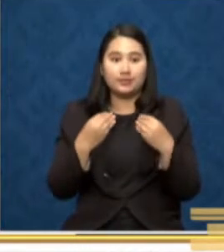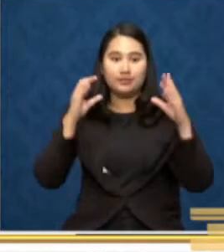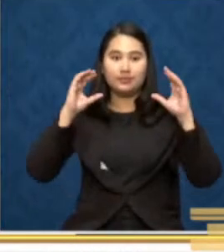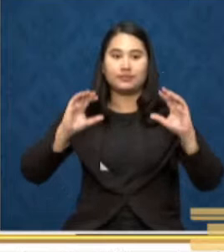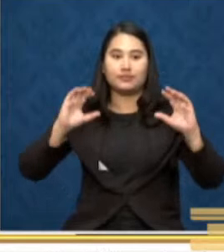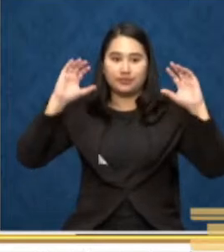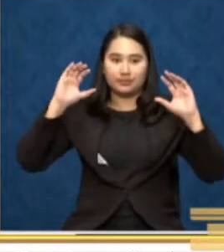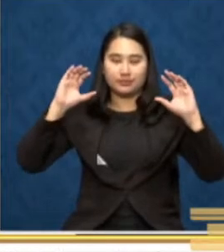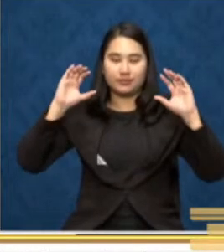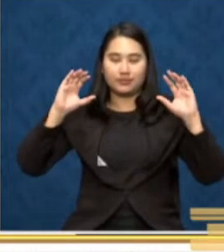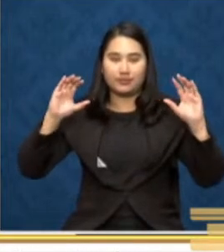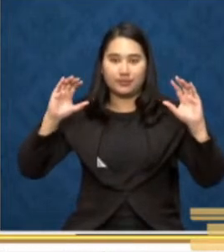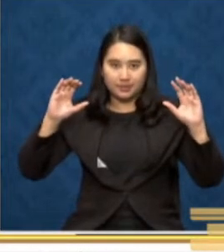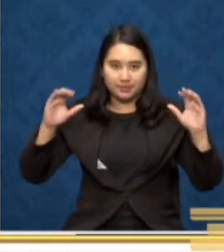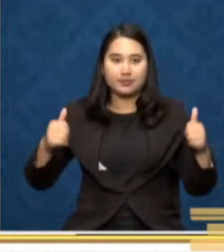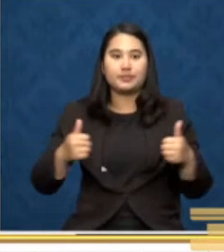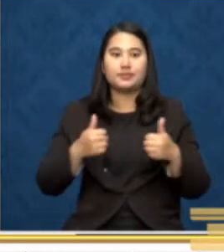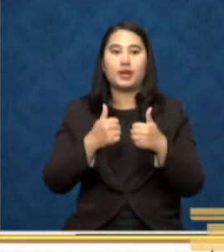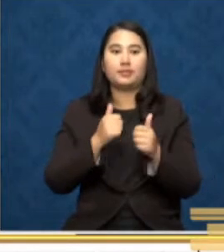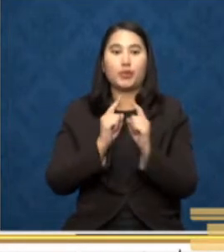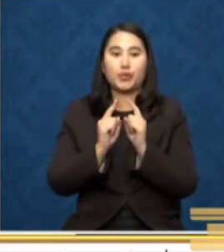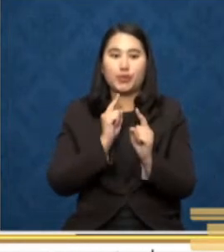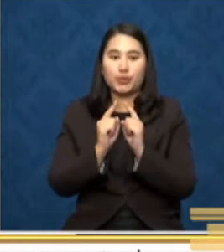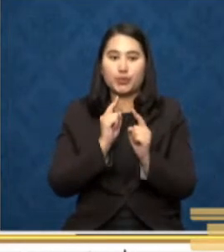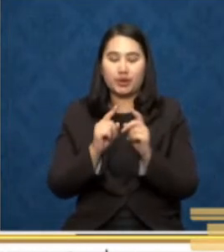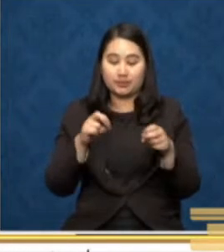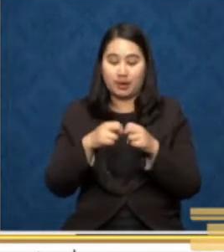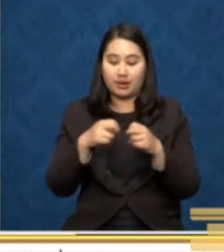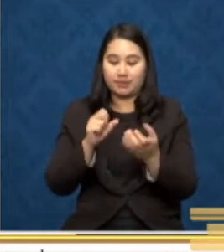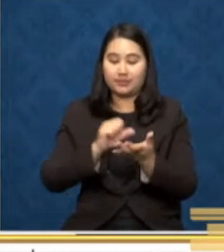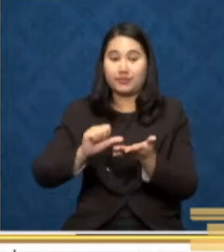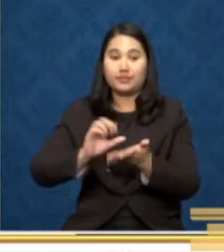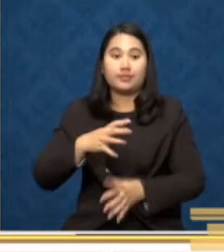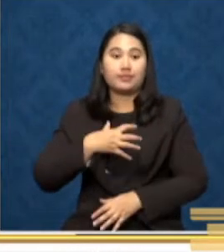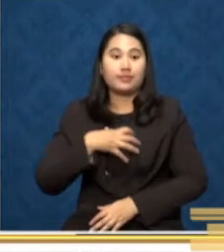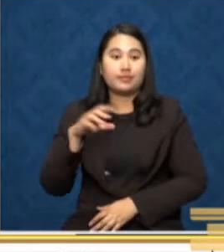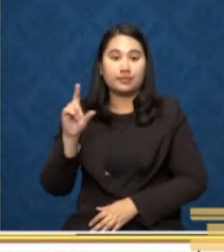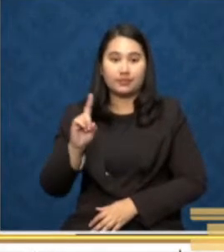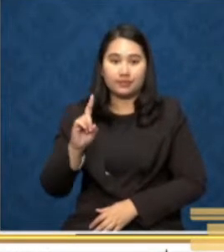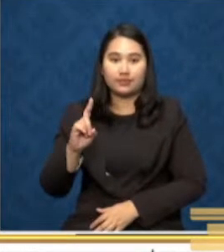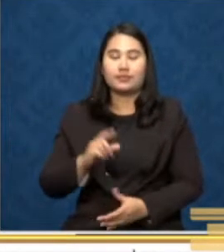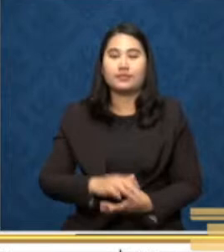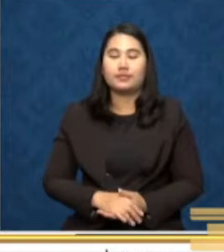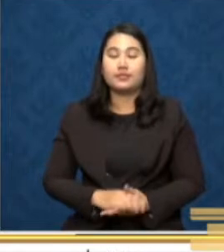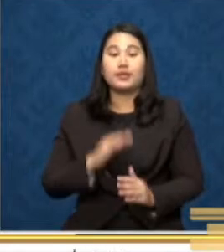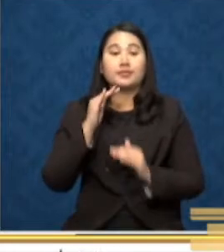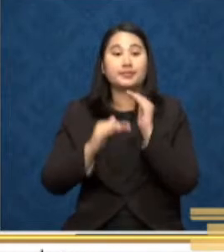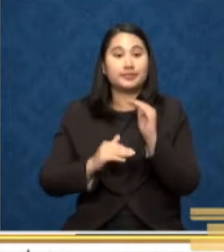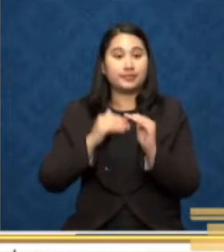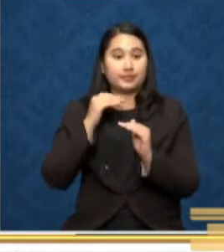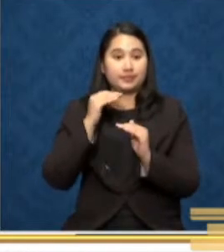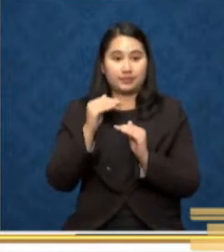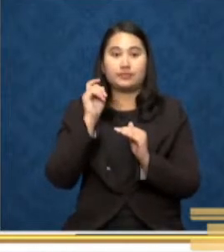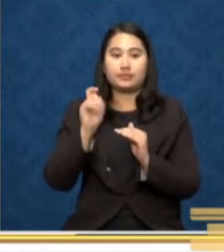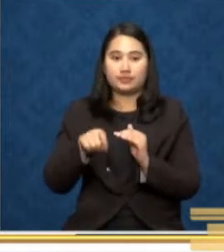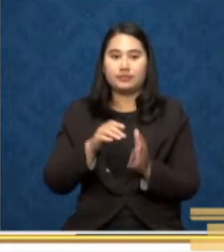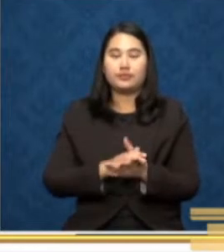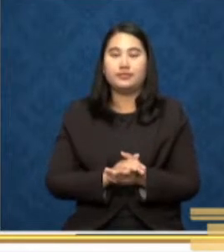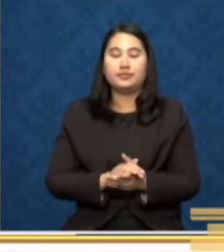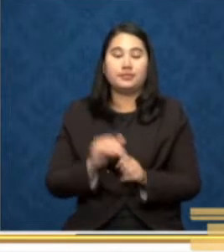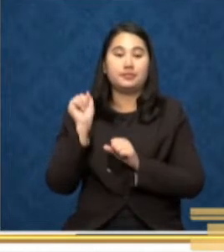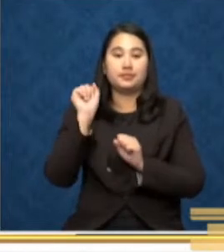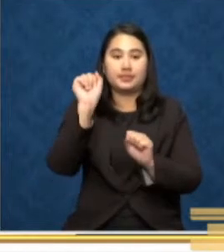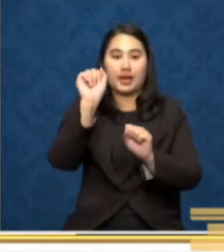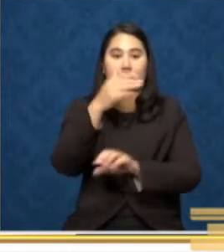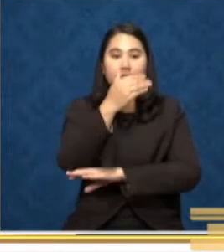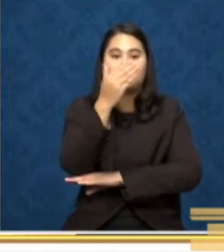ายคู่เจรจามานั่งพูดคุยกันว่าการแก้ไขปัญหาที่ถูกต้องควรจะเป็นอย่างไรเพราะฉะนั้นยกระดับให้ได้ครับในการที่ทำให้เป็นวาระแห่งชา